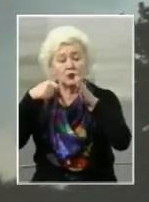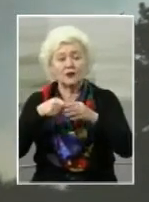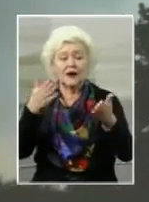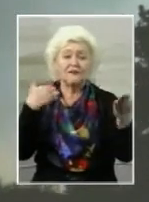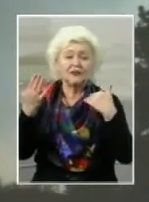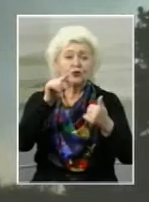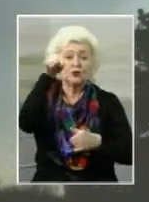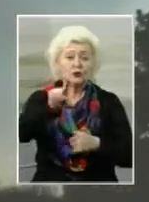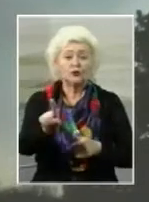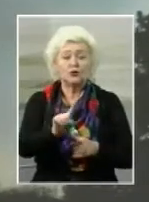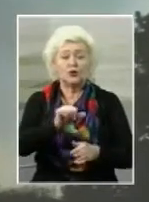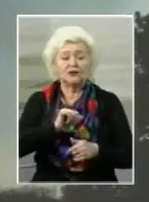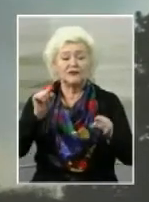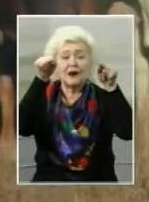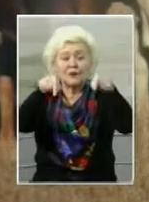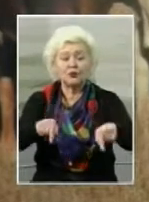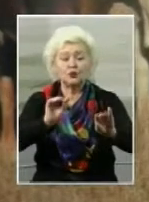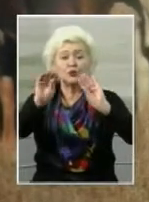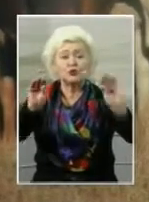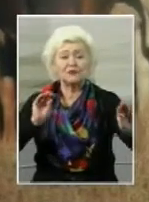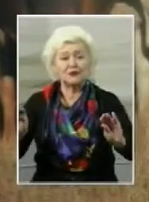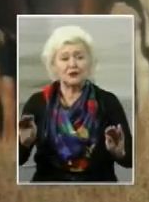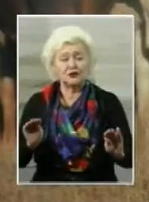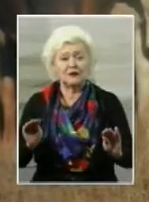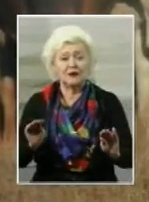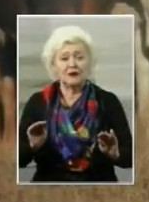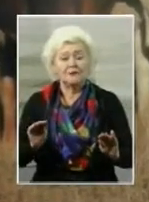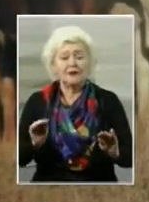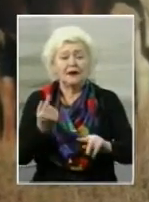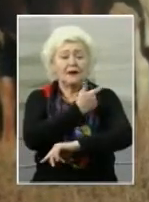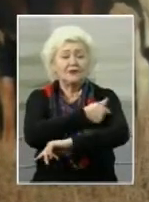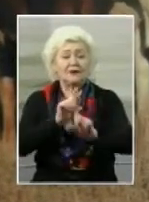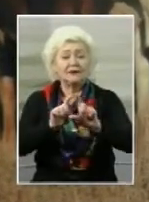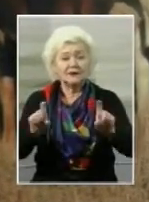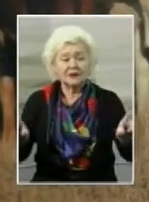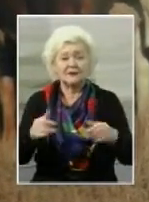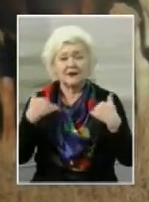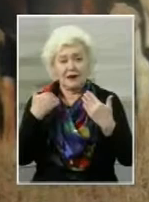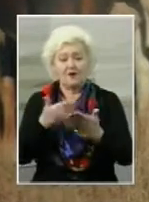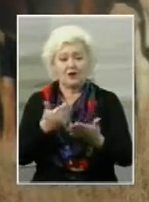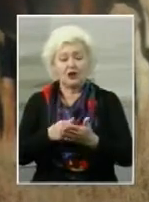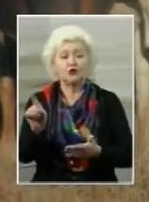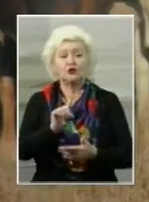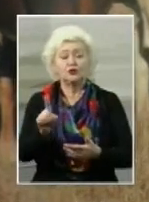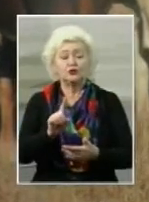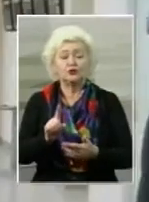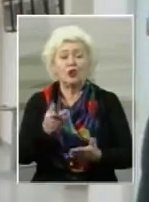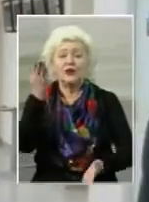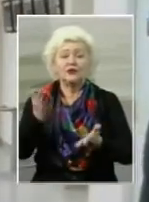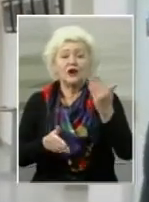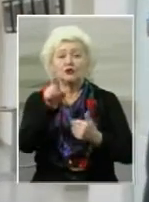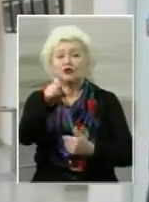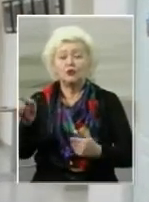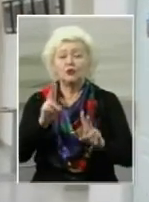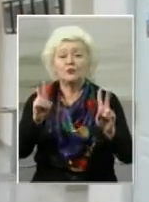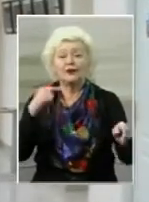що саме тут розміщено в онкодиспансері, я вважаю, що якщо людям